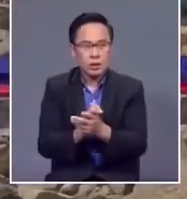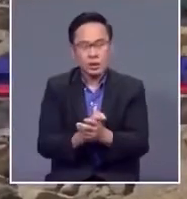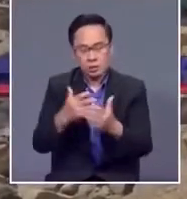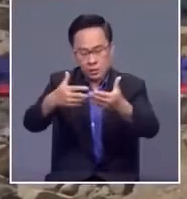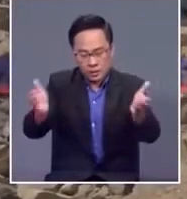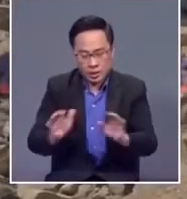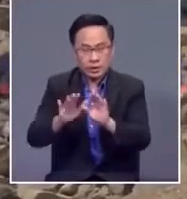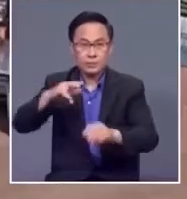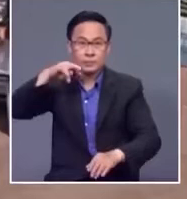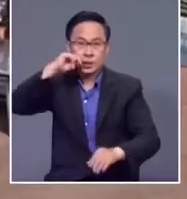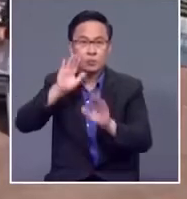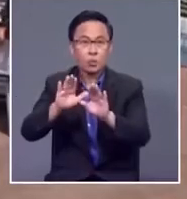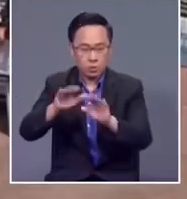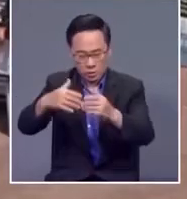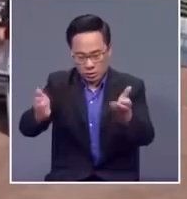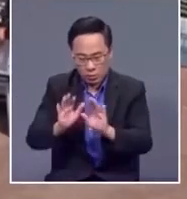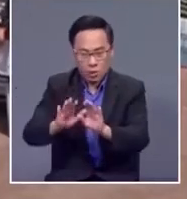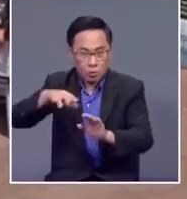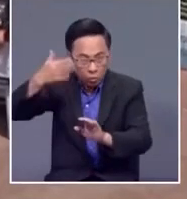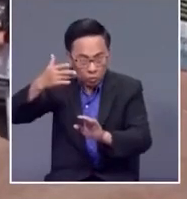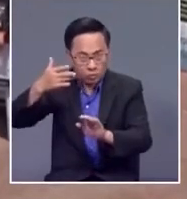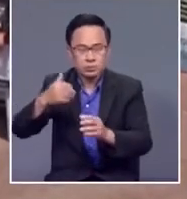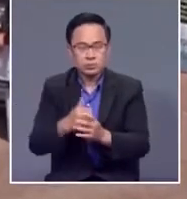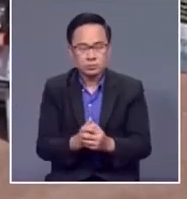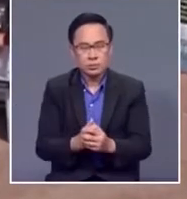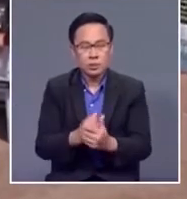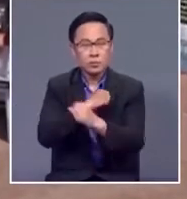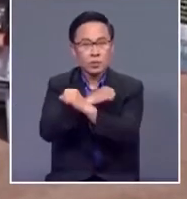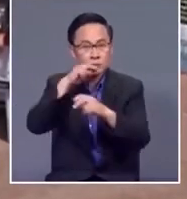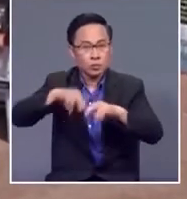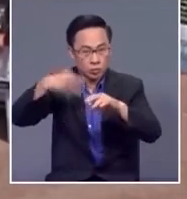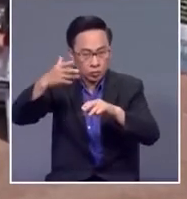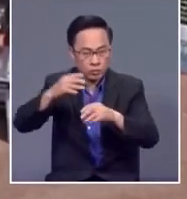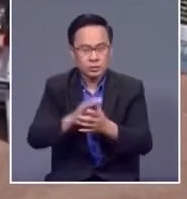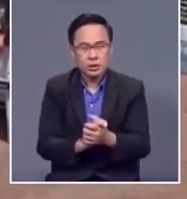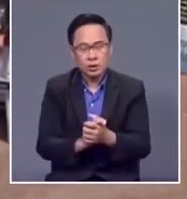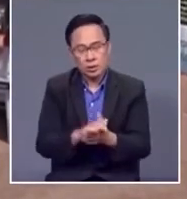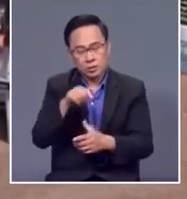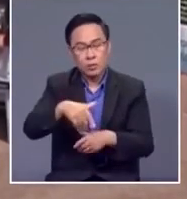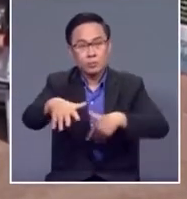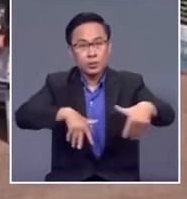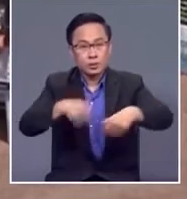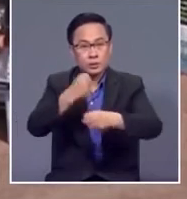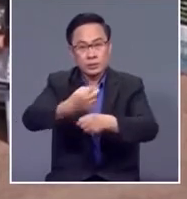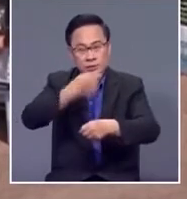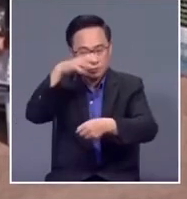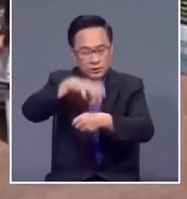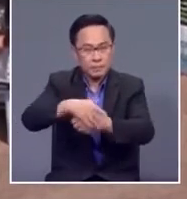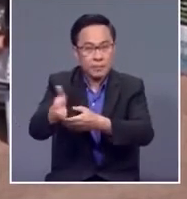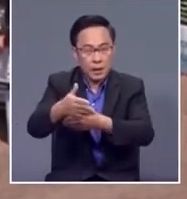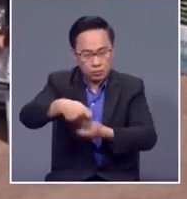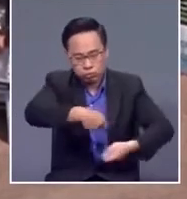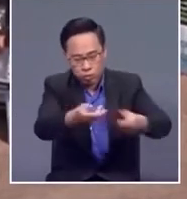ขึ้นอย่างเป็นรูปธรรมที่เราได้เห็นจากการดำเนินการมานะคะอย่างที่ท่านรองผู้ว่ากล่าวไปเมื่อครู่นี้นะคะเรียนถามท่านผอ.โครง